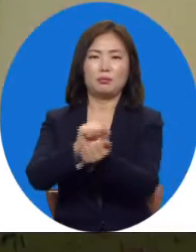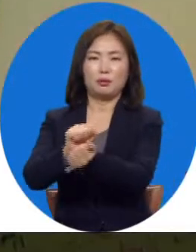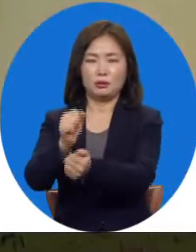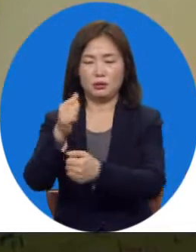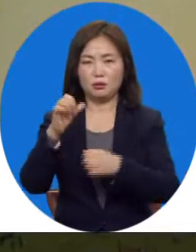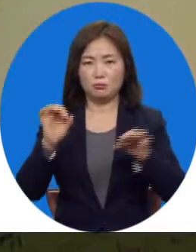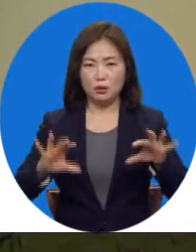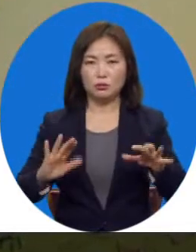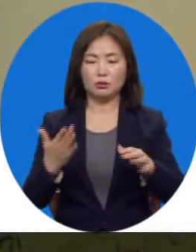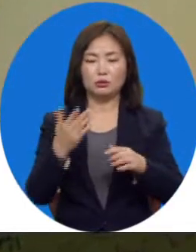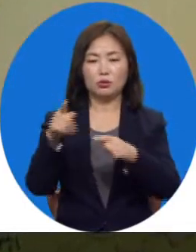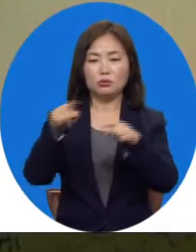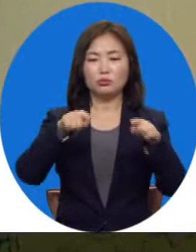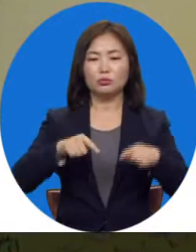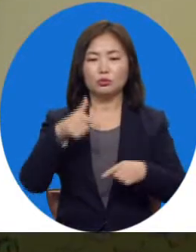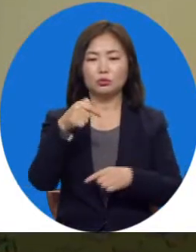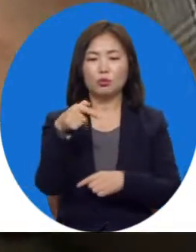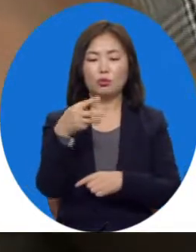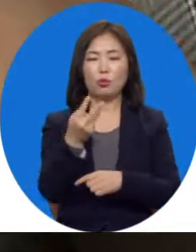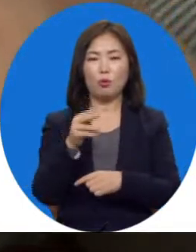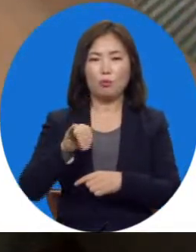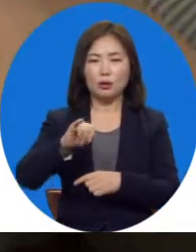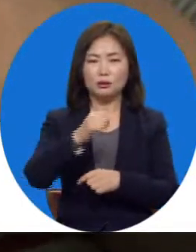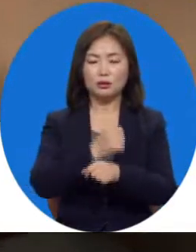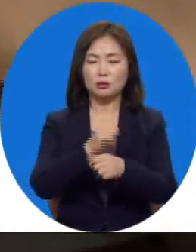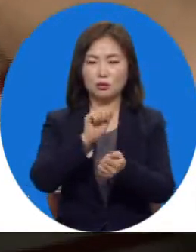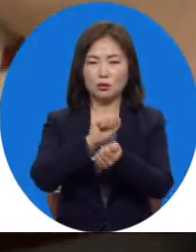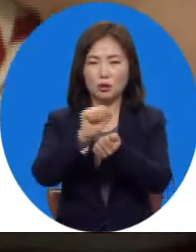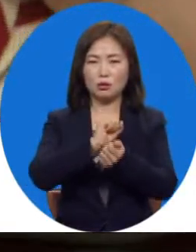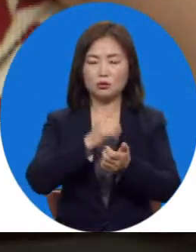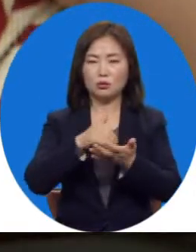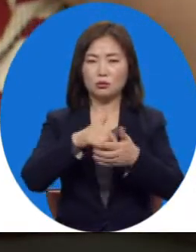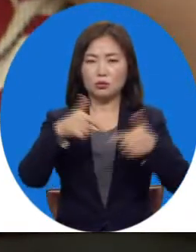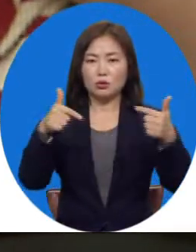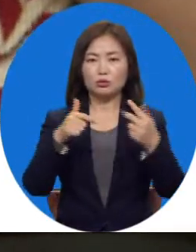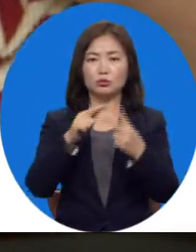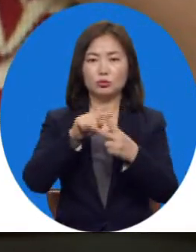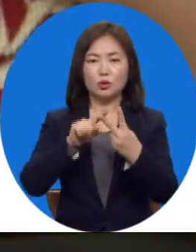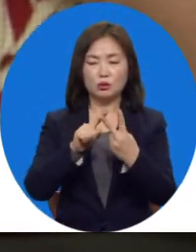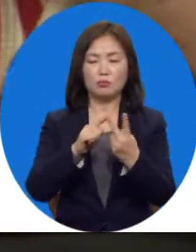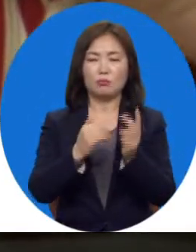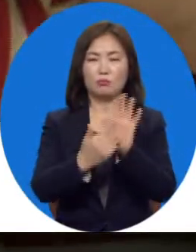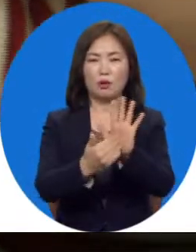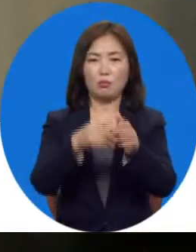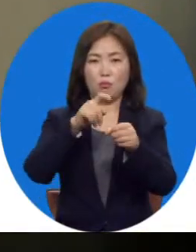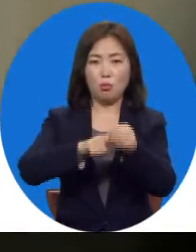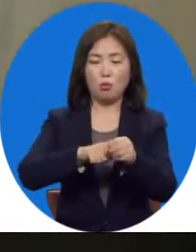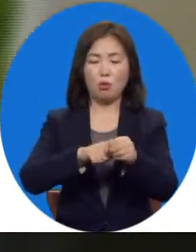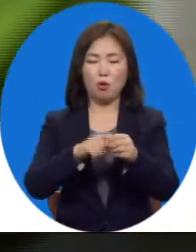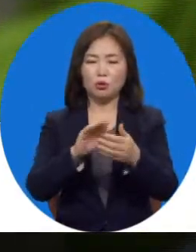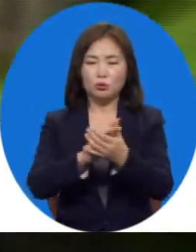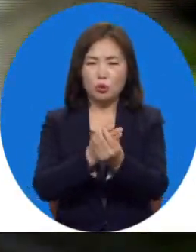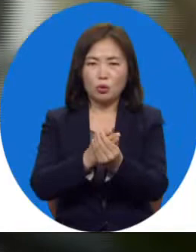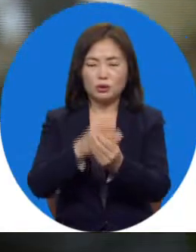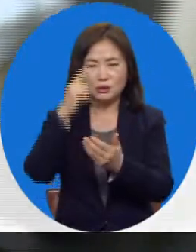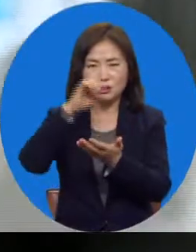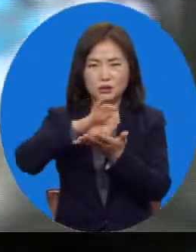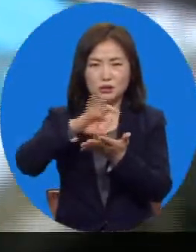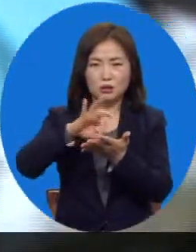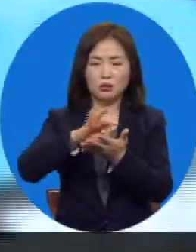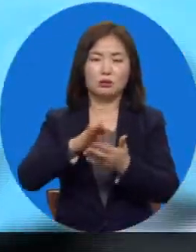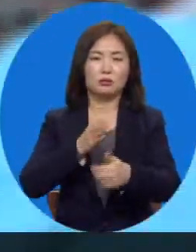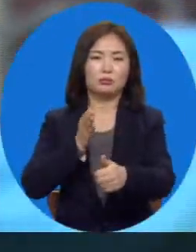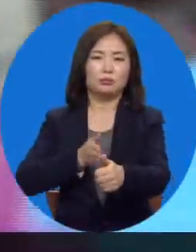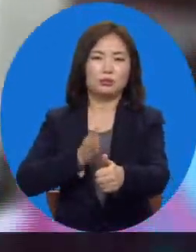보입니다. 전국적으로 노로바이러스 감염 환자도 늘고 있는 가운데 두 가지 질환을 예방하기 위해선 철저한 손 씻기가